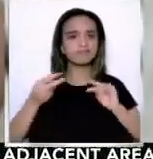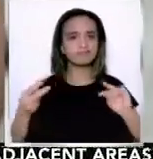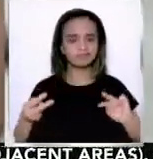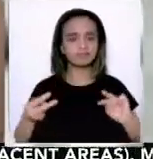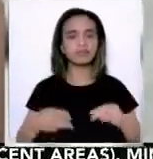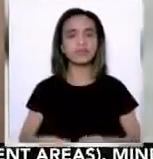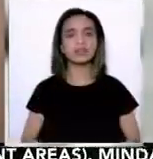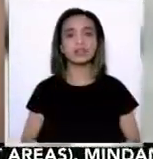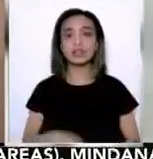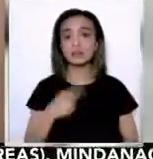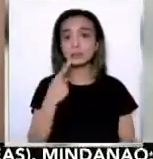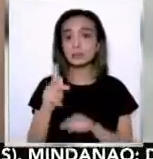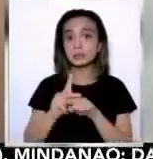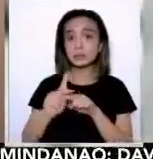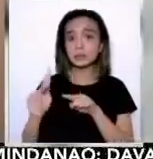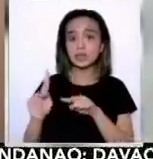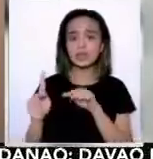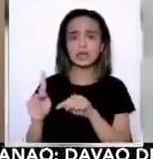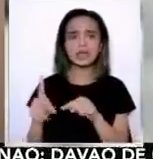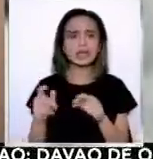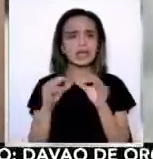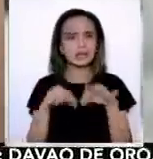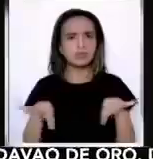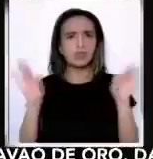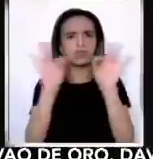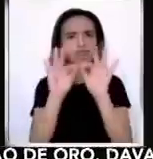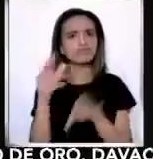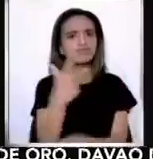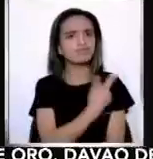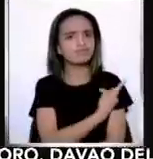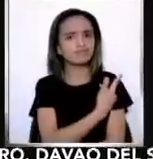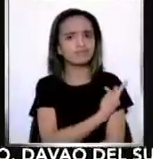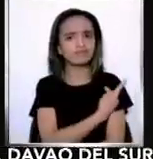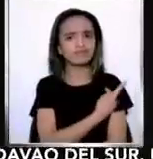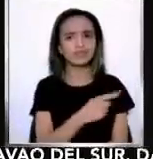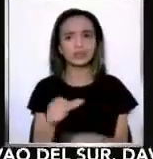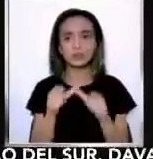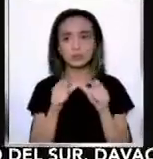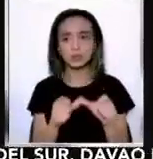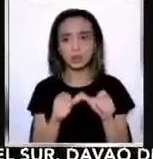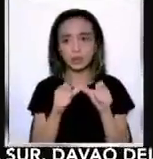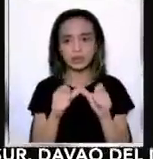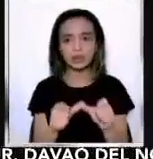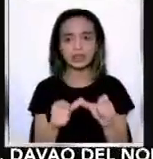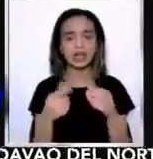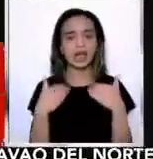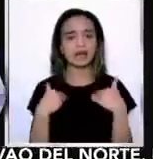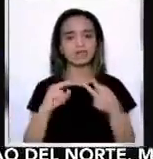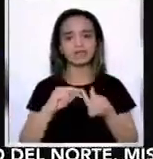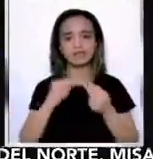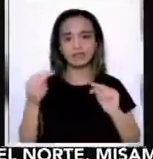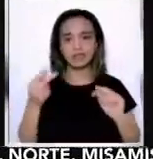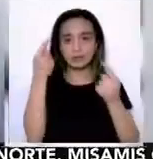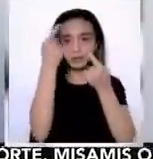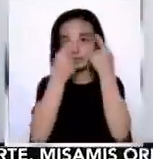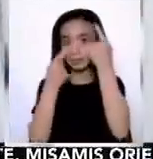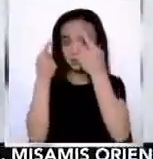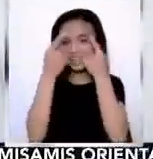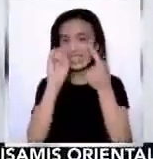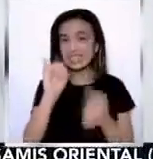eksperto, mahalagang magpabakuna. Patuloy daw kasing magkakaroon ng variants of concern kung kakaunti lang